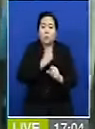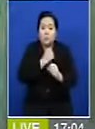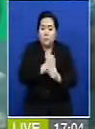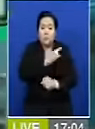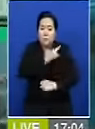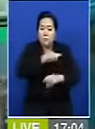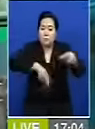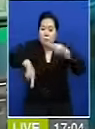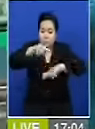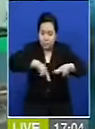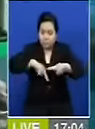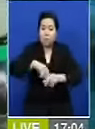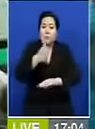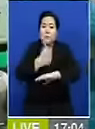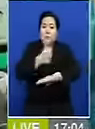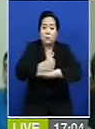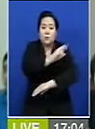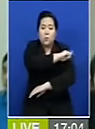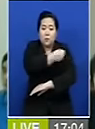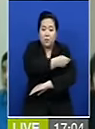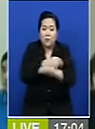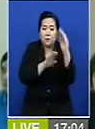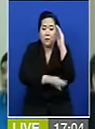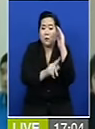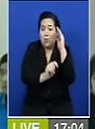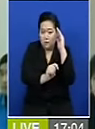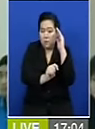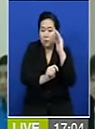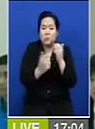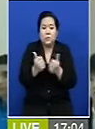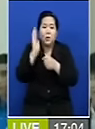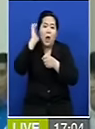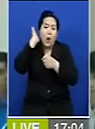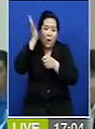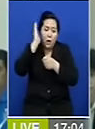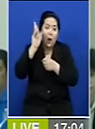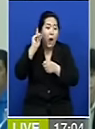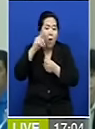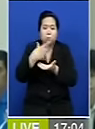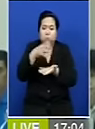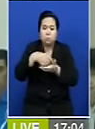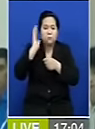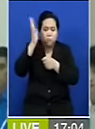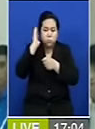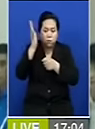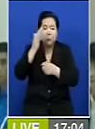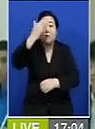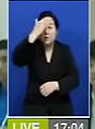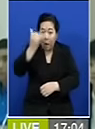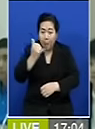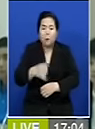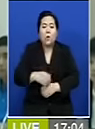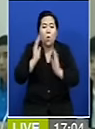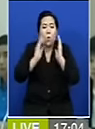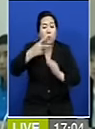การโรงพยาบาลศูนย์ตรังคือแพทย์หญิงจิรวรรณอารยพงศ์แถลงข่าววันนี้ค่ะความคืบหน้าที่คนร้ายบังคับเด็กหญิง